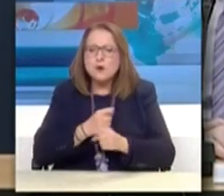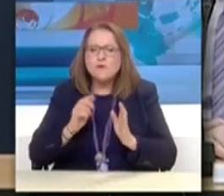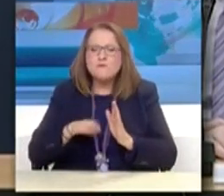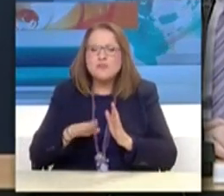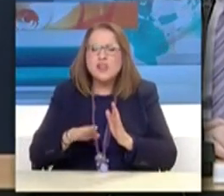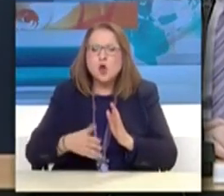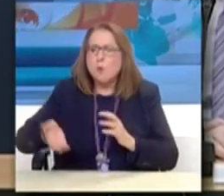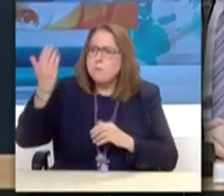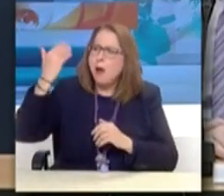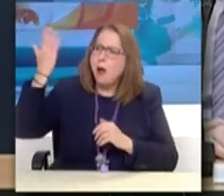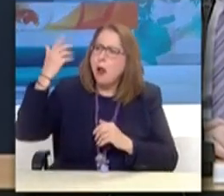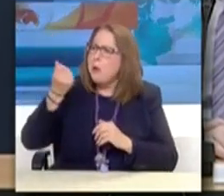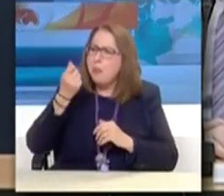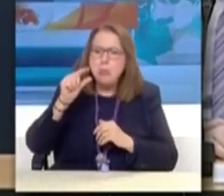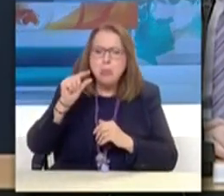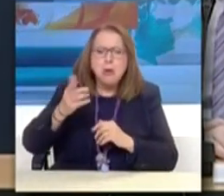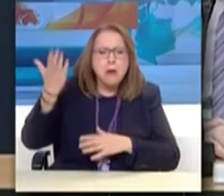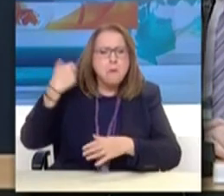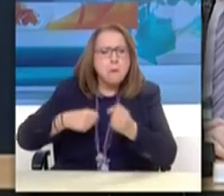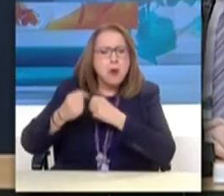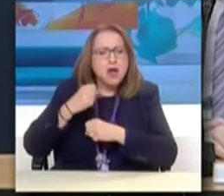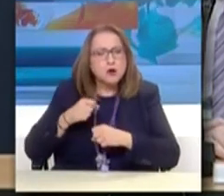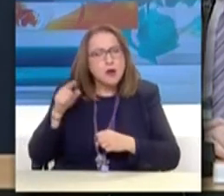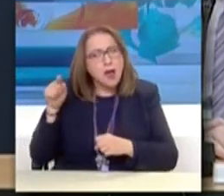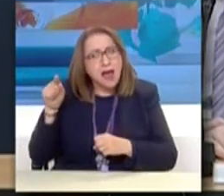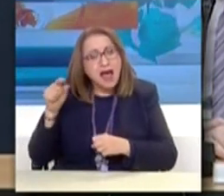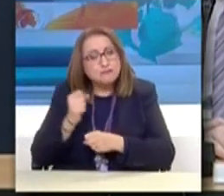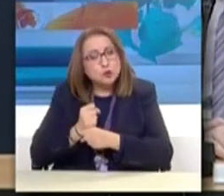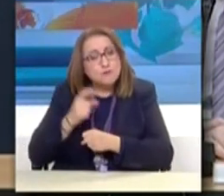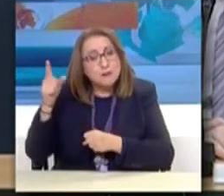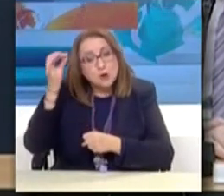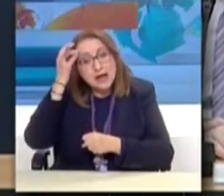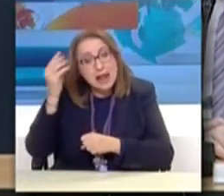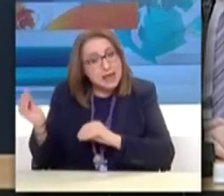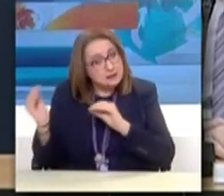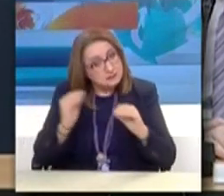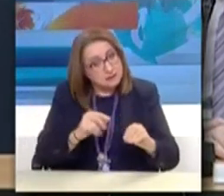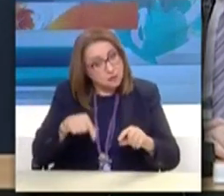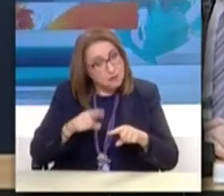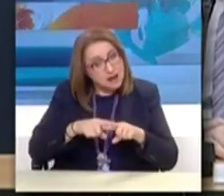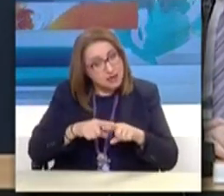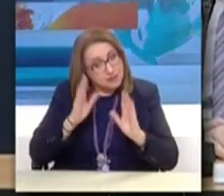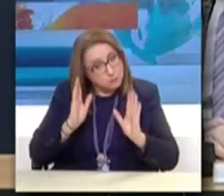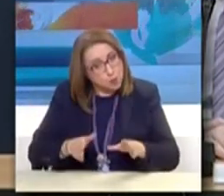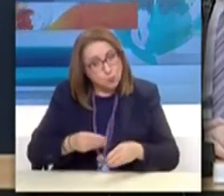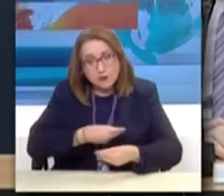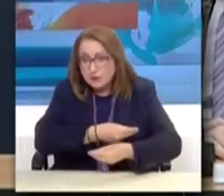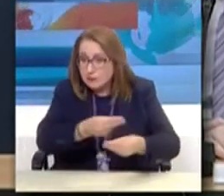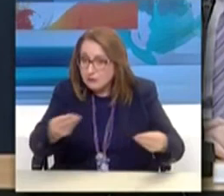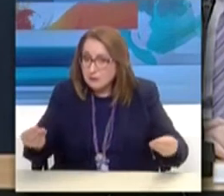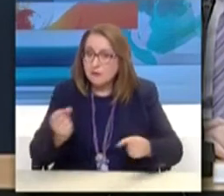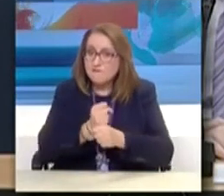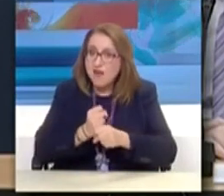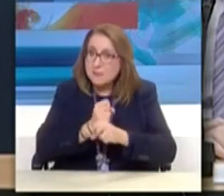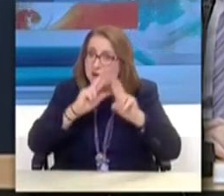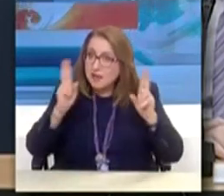γνωστό εδώ και πολλά χρόνια. Αν το χρησιμοποιούμε εμείς στα ελληνικά νοσοκομεία, και αν εκτιμάται ότι θα μπορούσε να διατεθεί σε δεύτερο χρόνο και στα